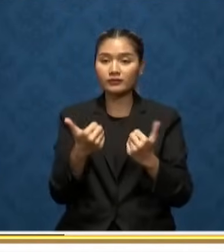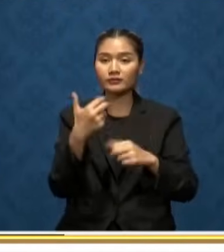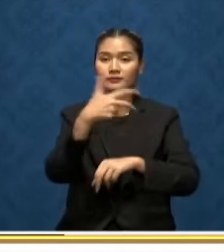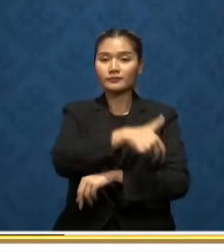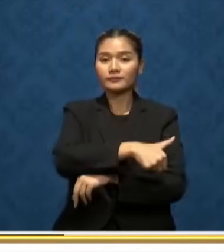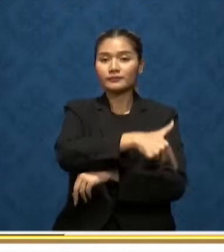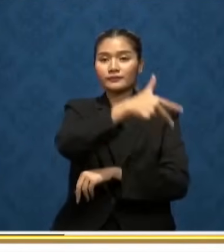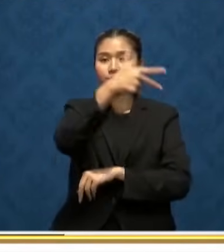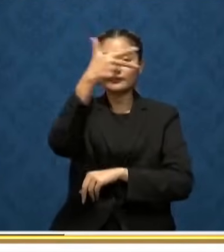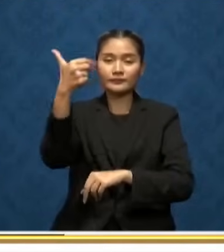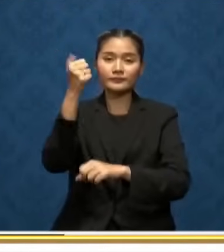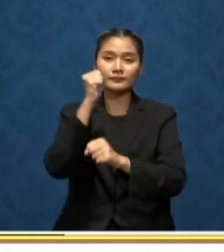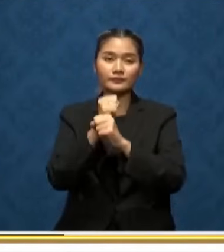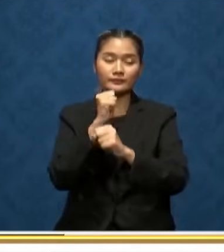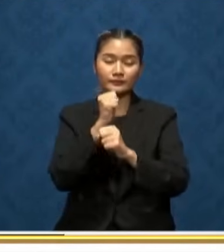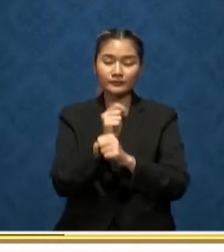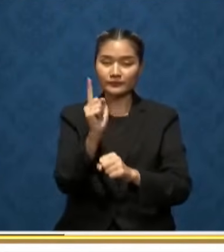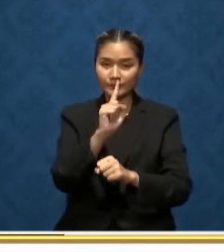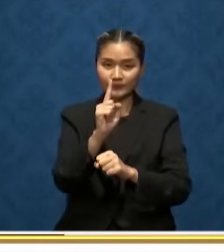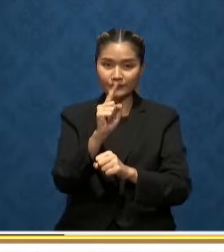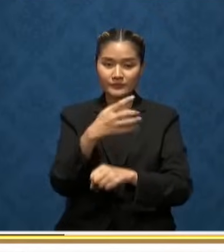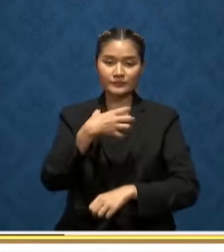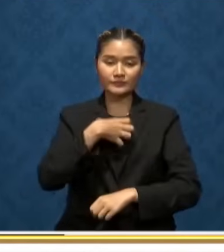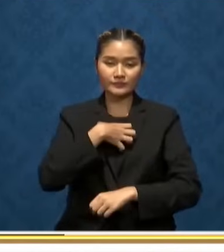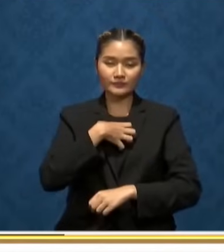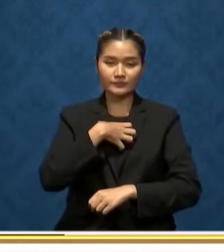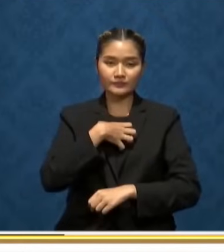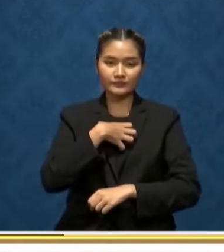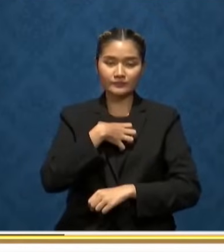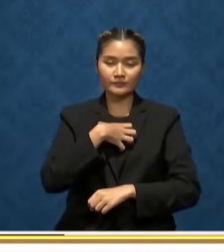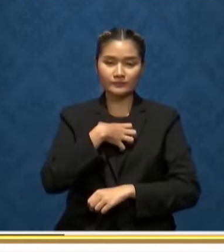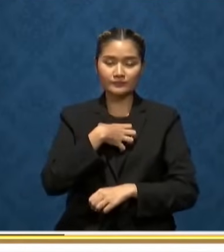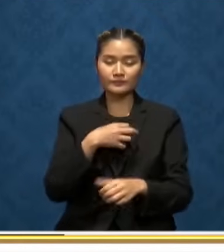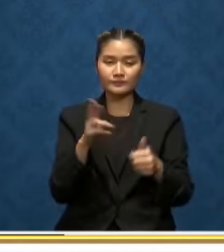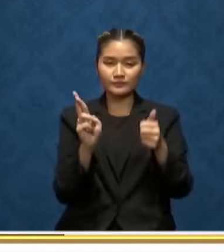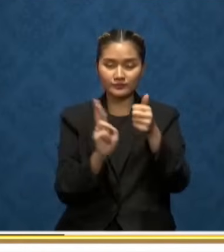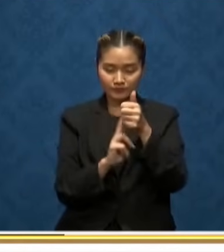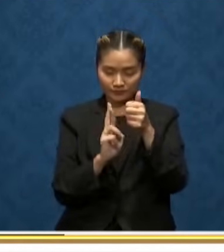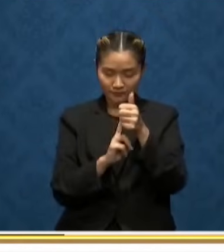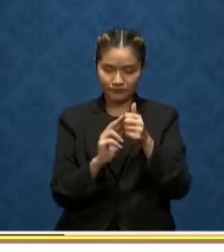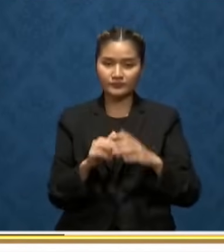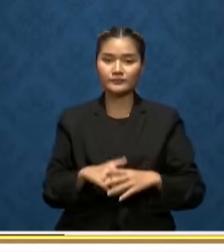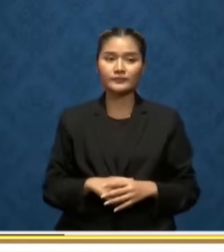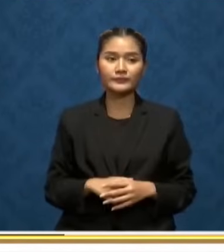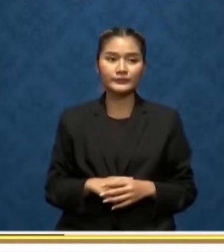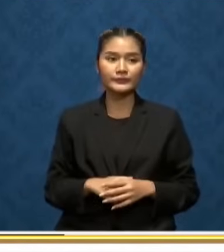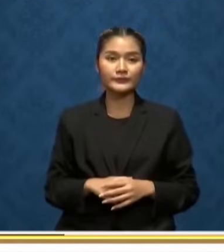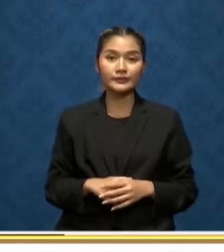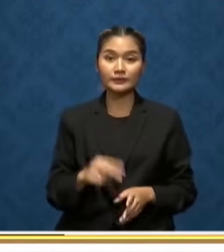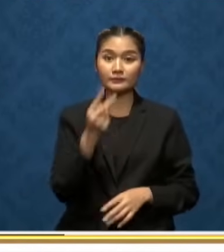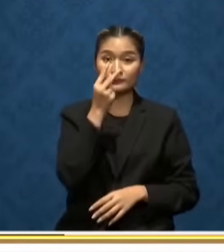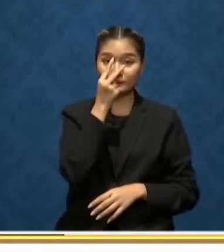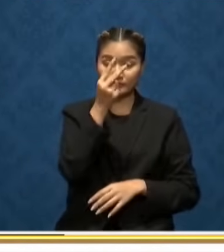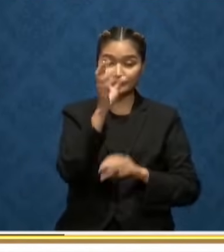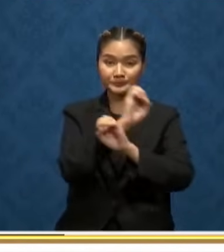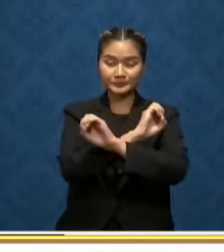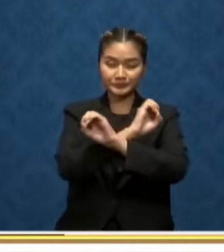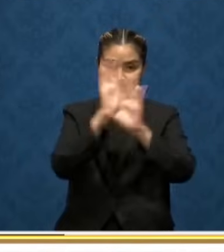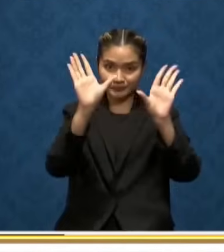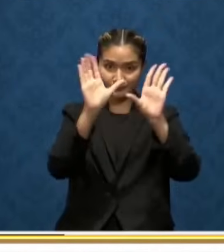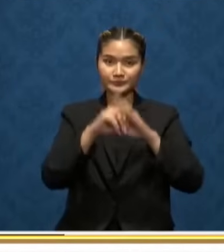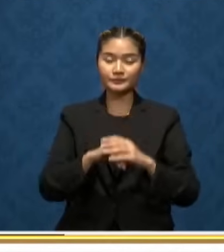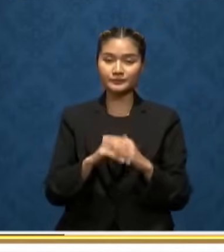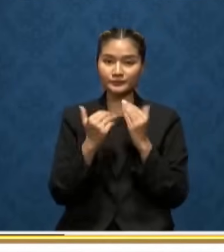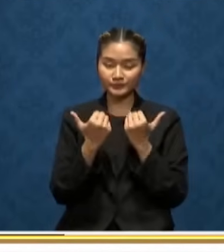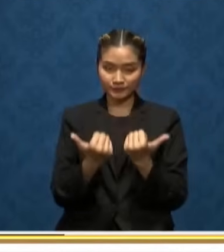PBS ที่จะต้องเข้ามารองรับอย่างนี้ท่านประธานจะเริ่มมองเห็นแล้วใช่ไหมครับว่าท